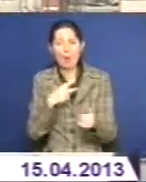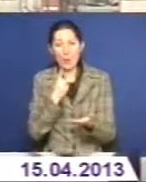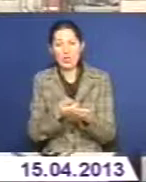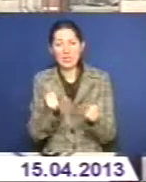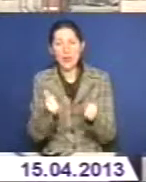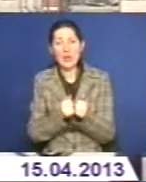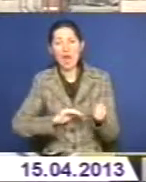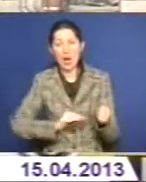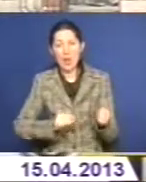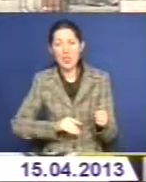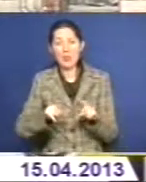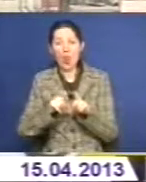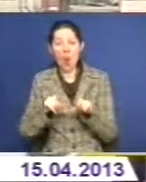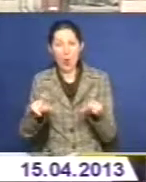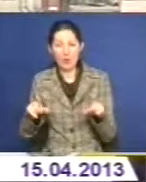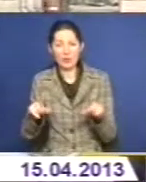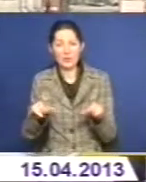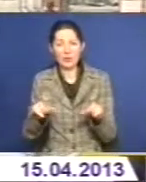офісів, біля фірм, біля